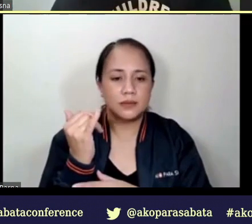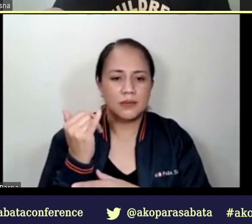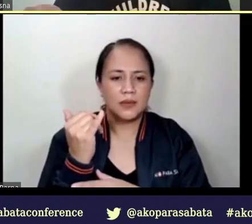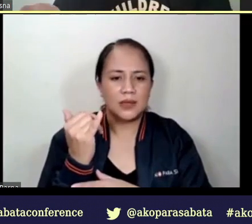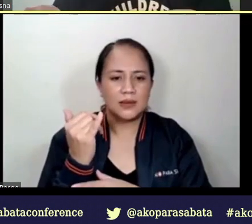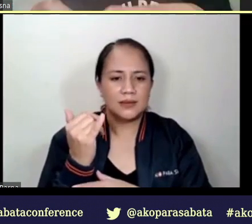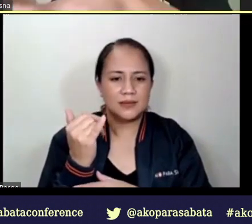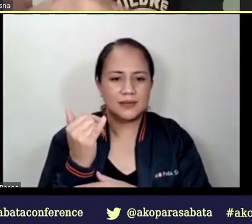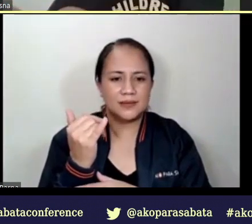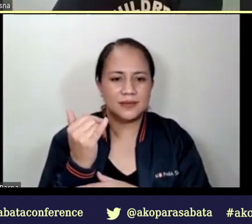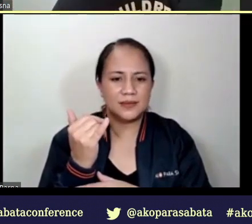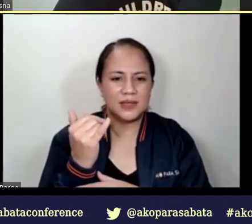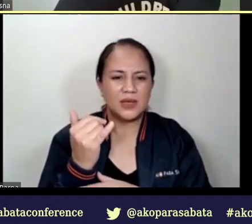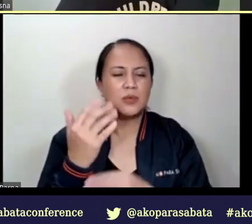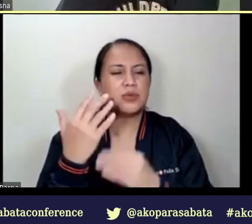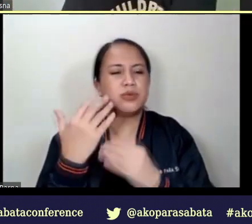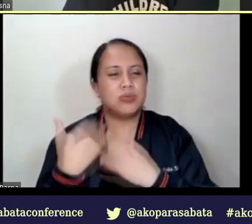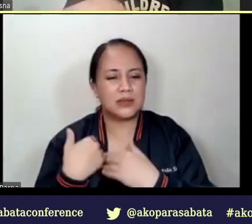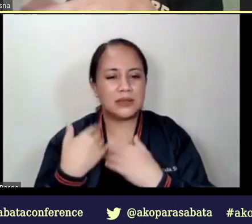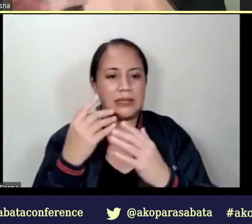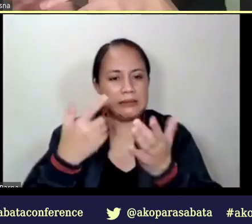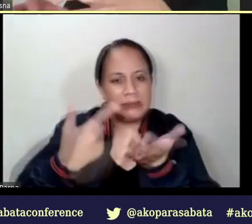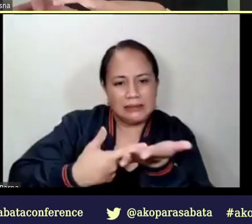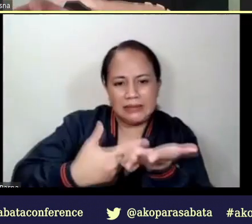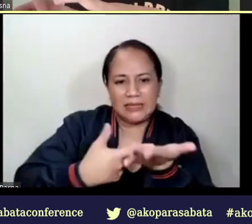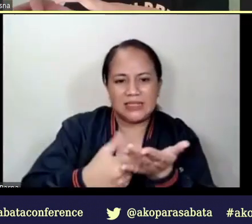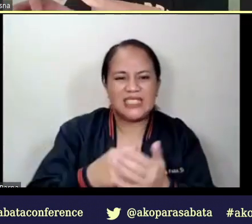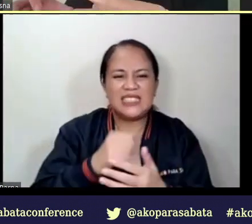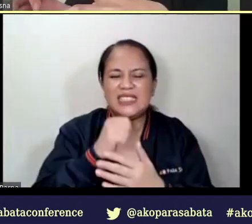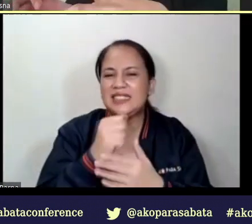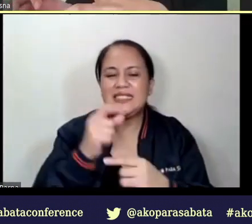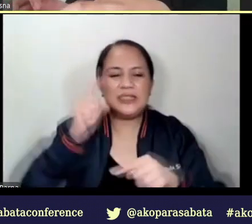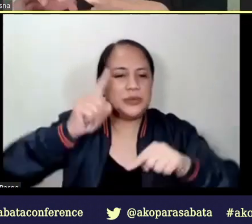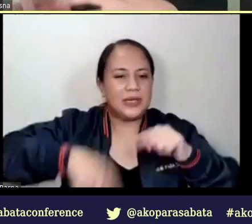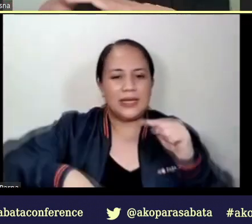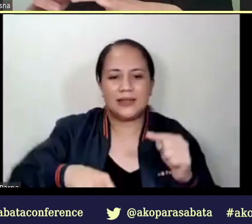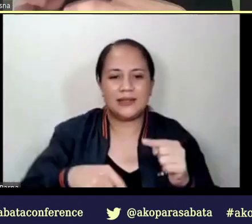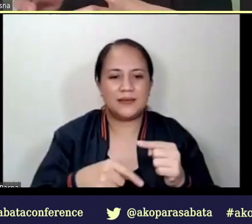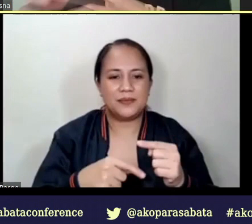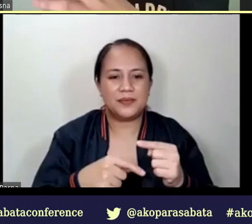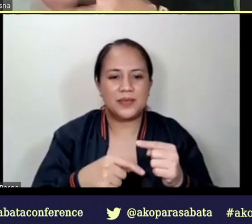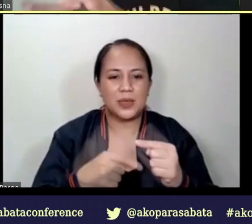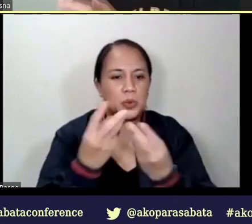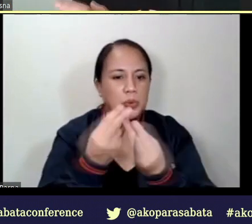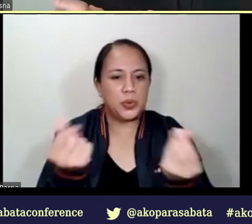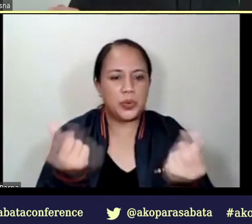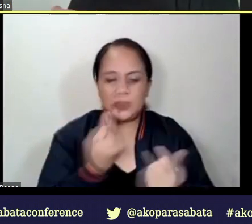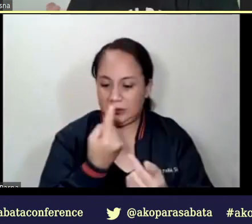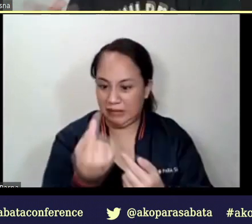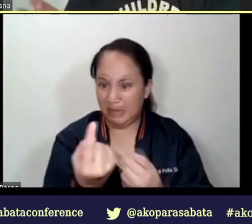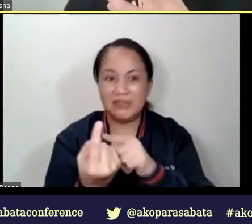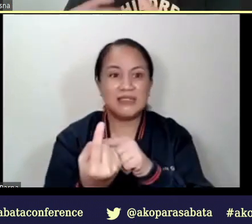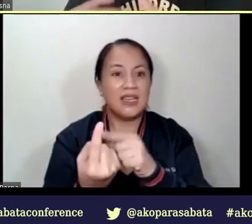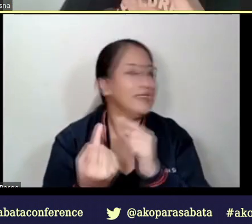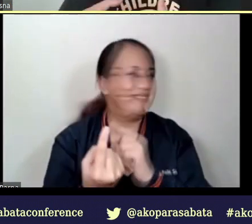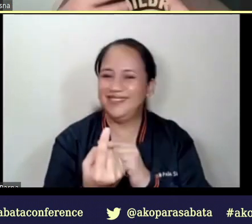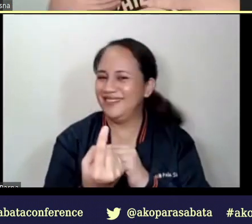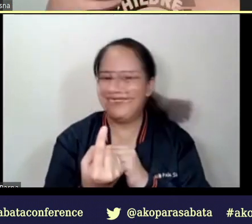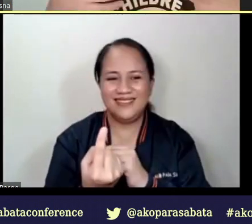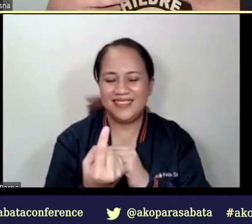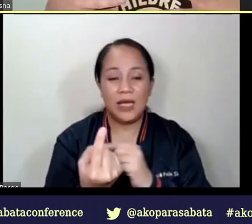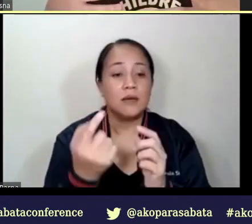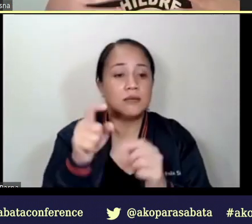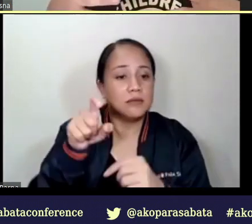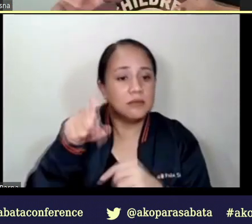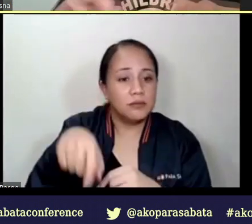napaka bigat na usapin na to, hindi siya pwedeng solbahin ng ikaw lang mag-isa. So